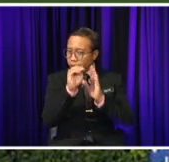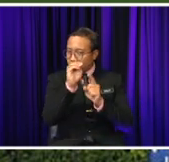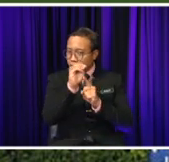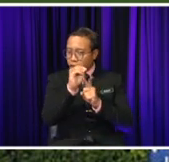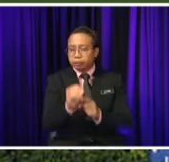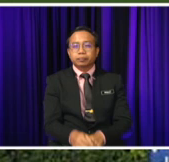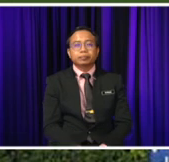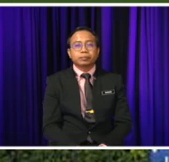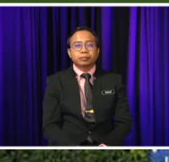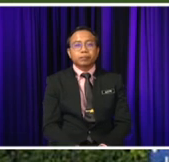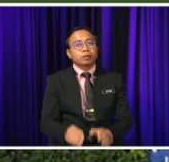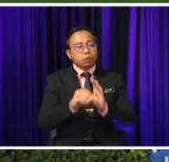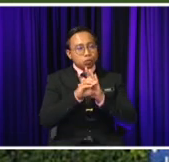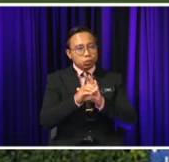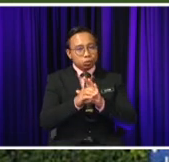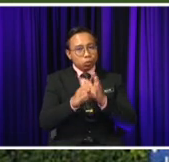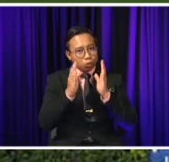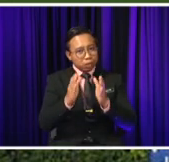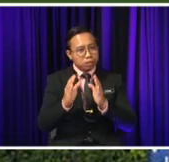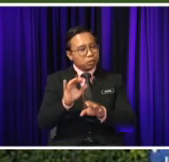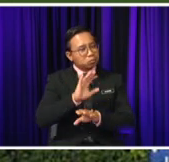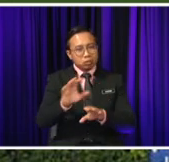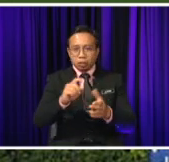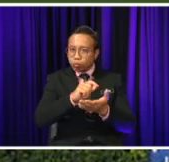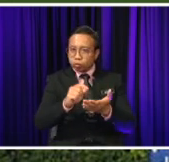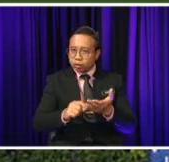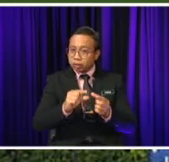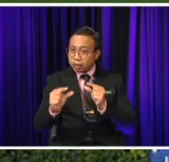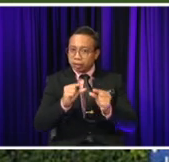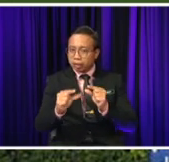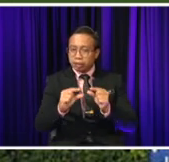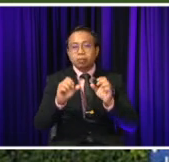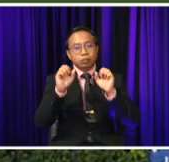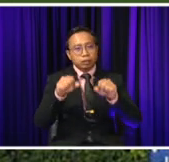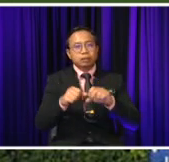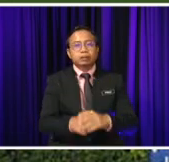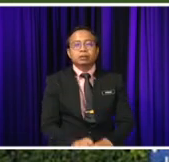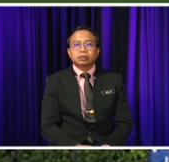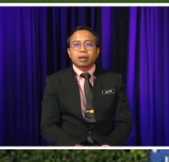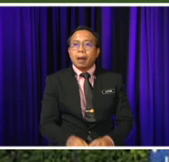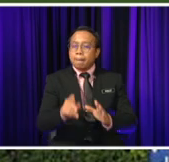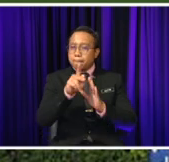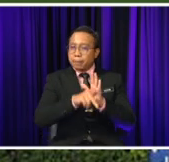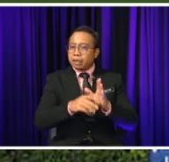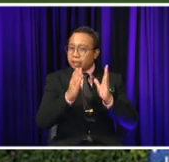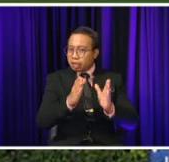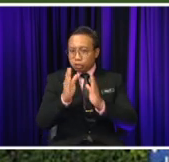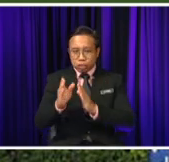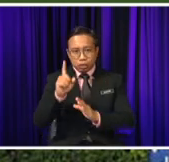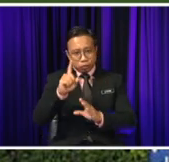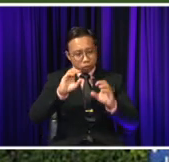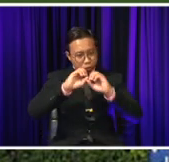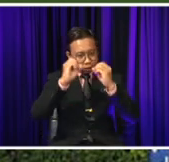contohnya perancangan kalau kita tak cari pergerakan pun tak apa boleh perancangan oleh sesuatu organisasi